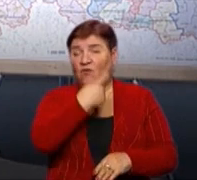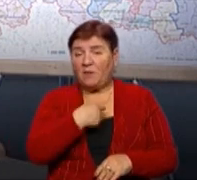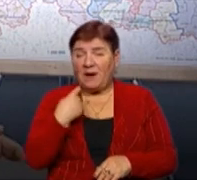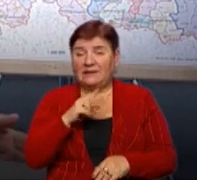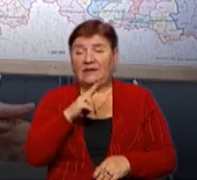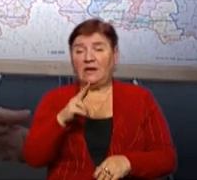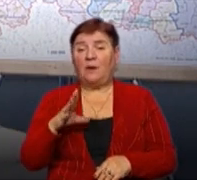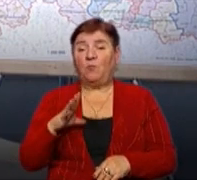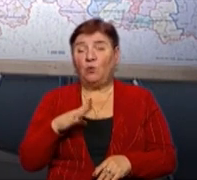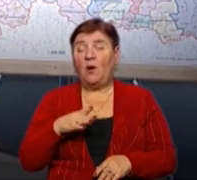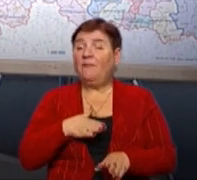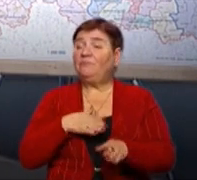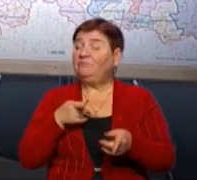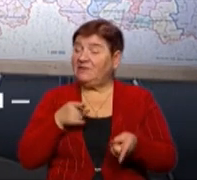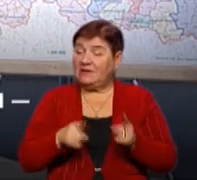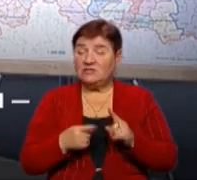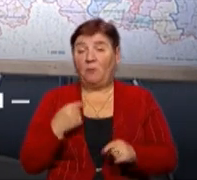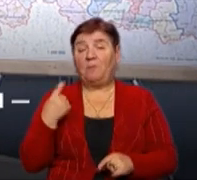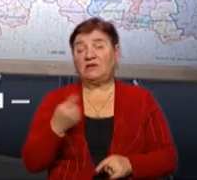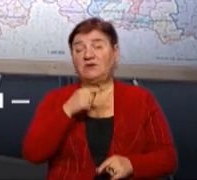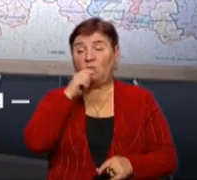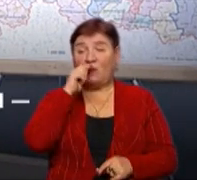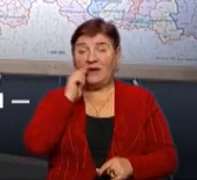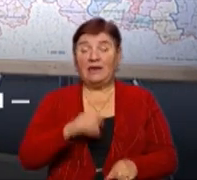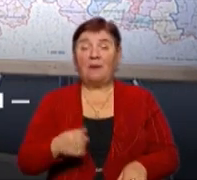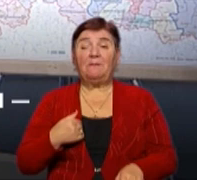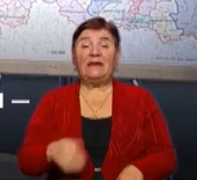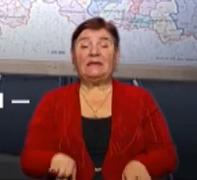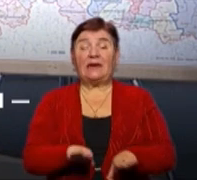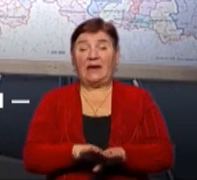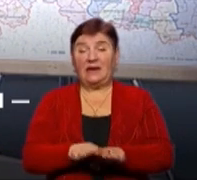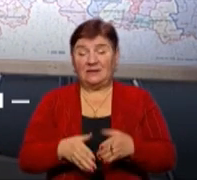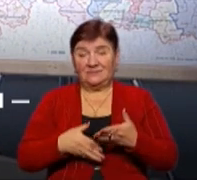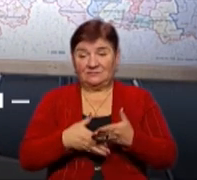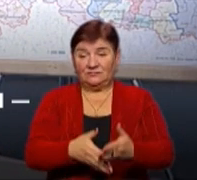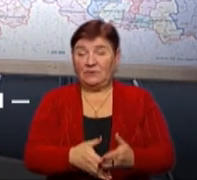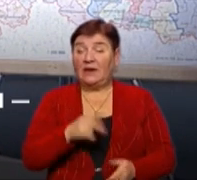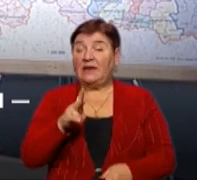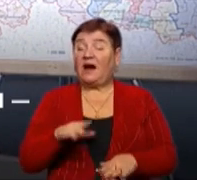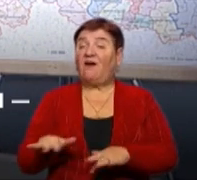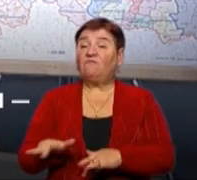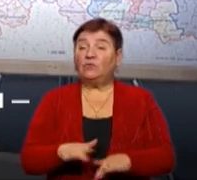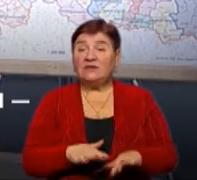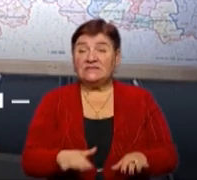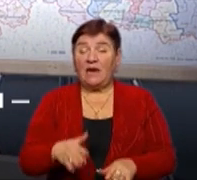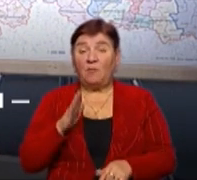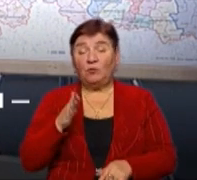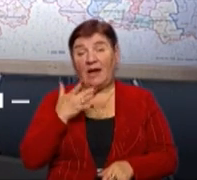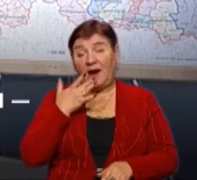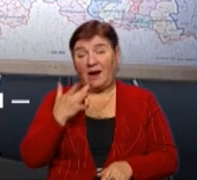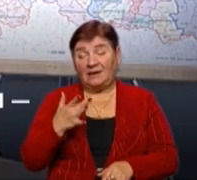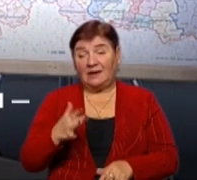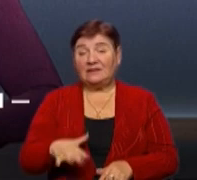створена, вона дійсно, напевно, вперше в Україні ми такий формат застосували. Яку функцію буде виконувати